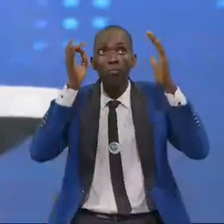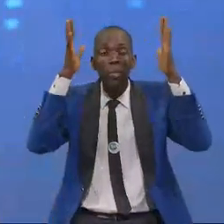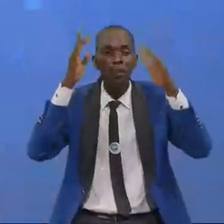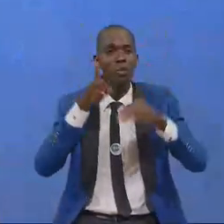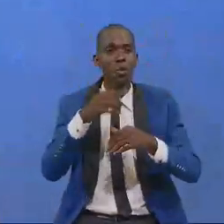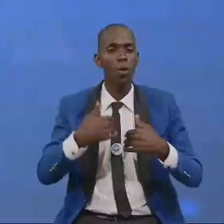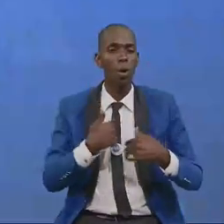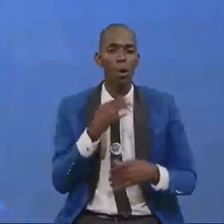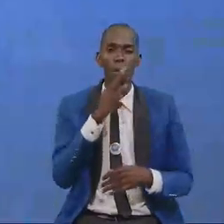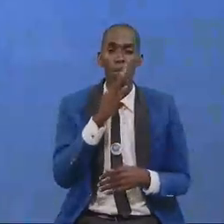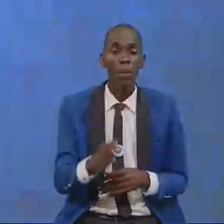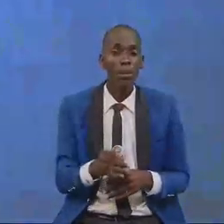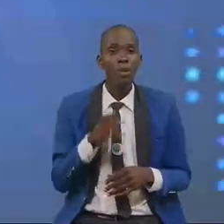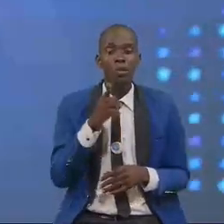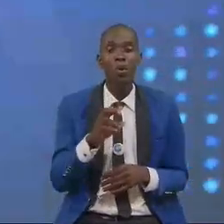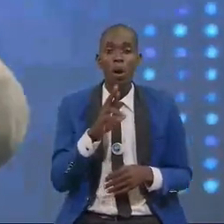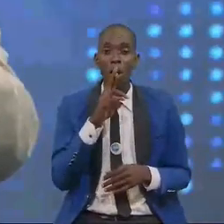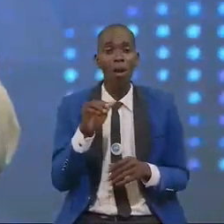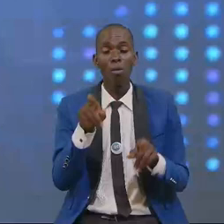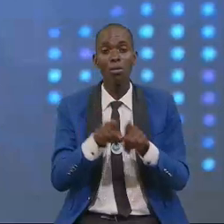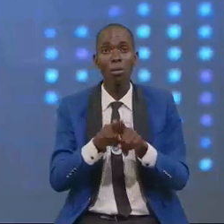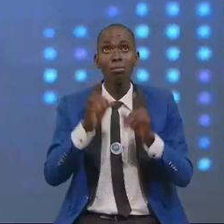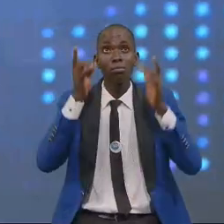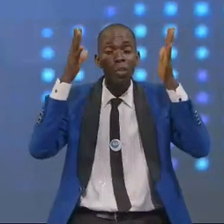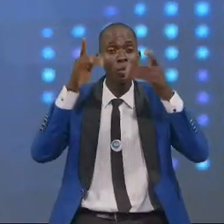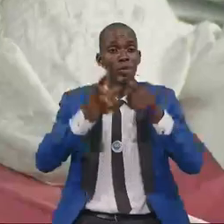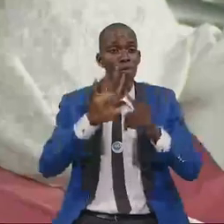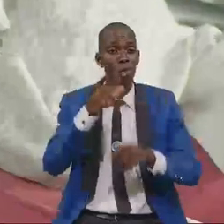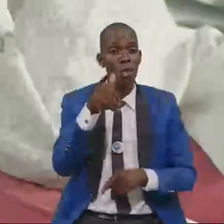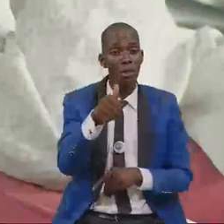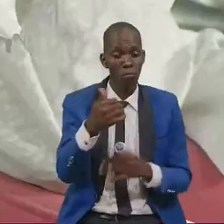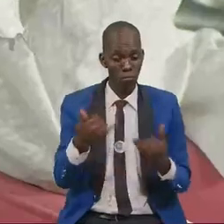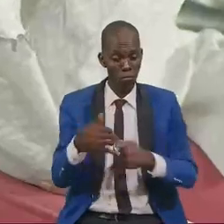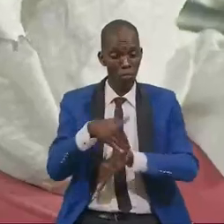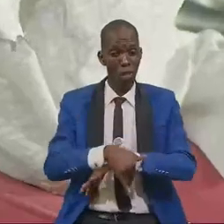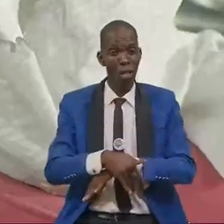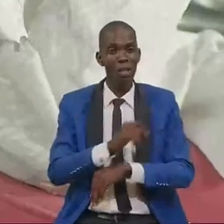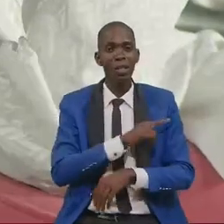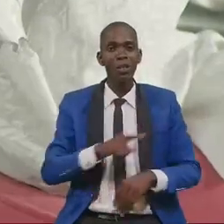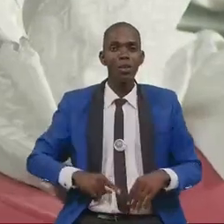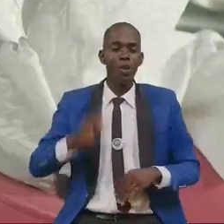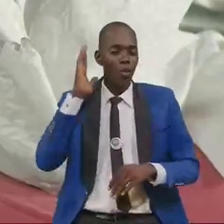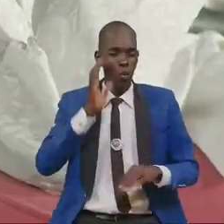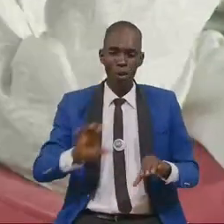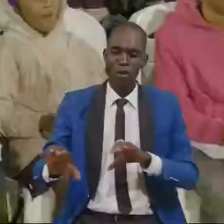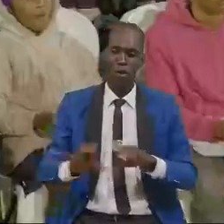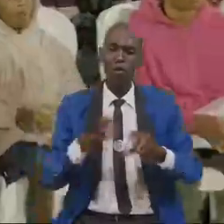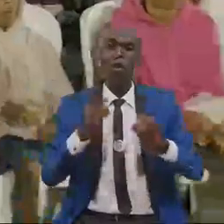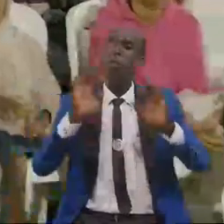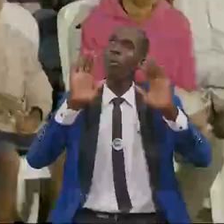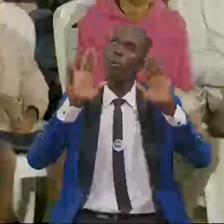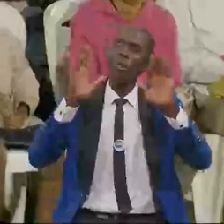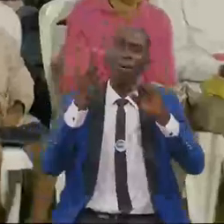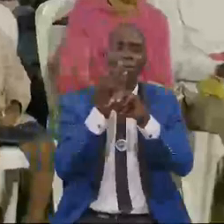degré de terre de karaté terrible mais tu as une terreur pour toi-même le Seigneur va accomplir les produits du salut